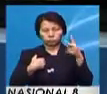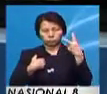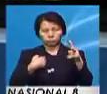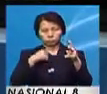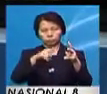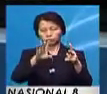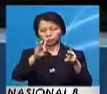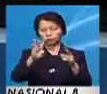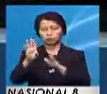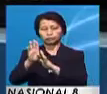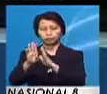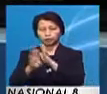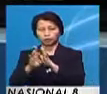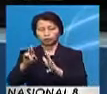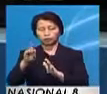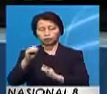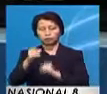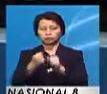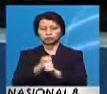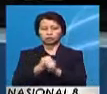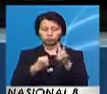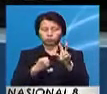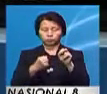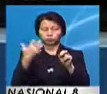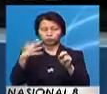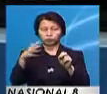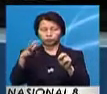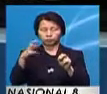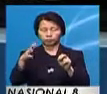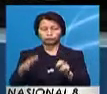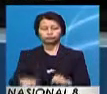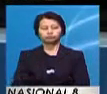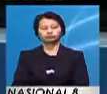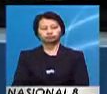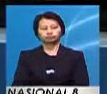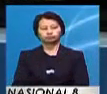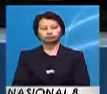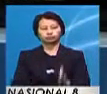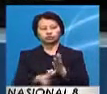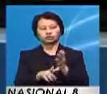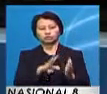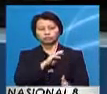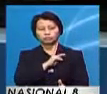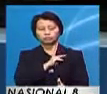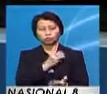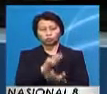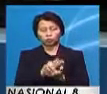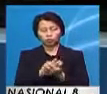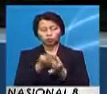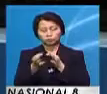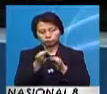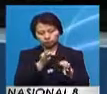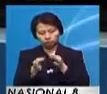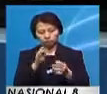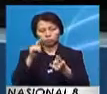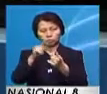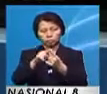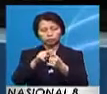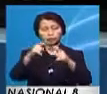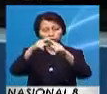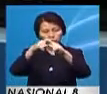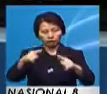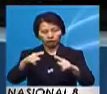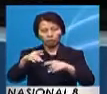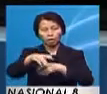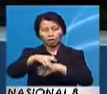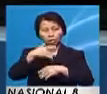RM12.8 bilion bagi tahun 2015. Timbalan Menteri Kewangan Datuk Chua Tee Yong ketika menjelaskan kepada sidang Dewan